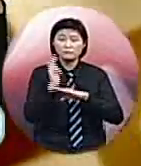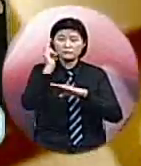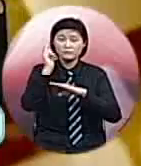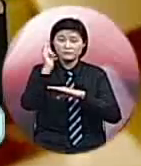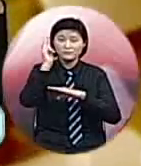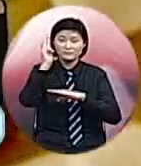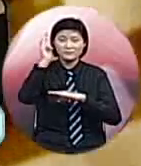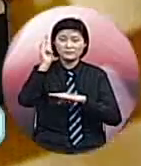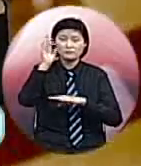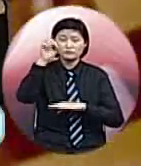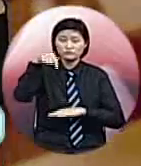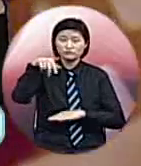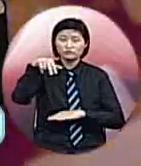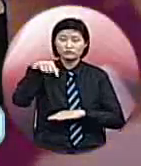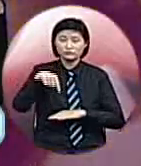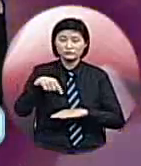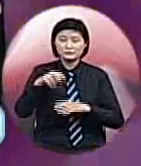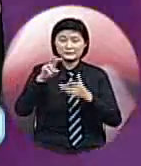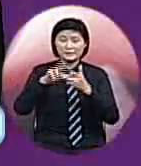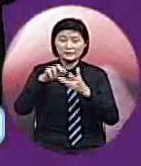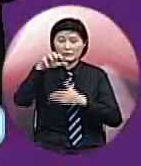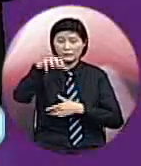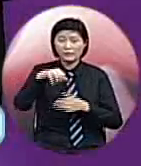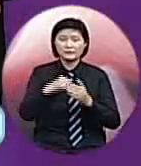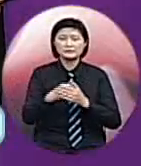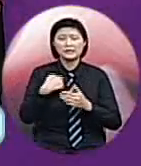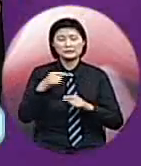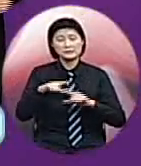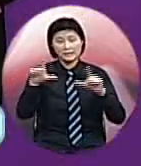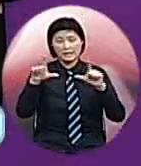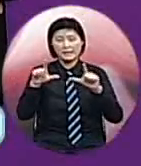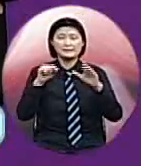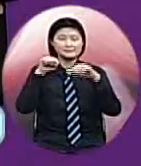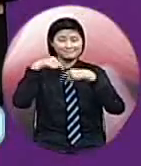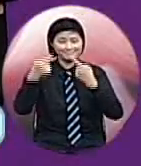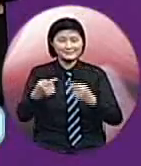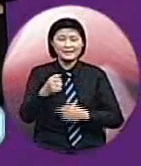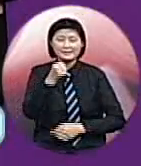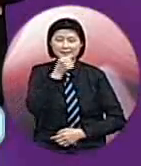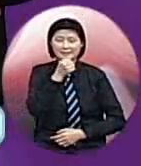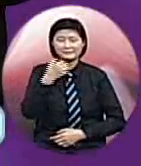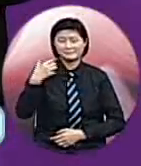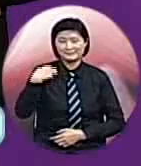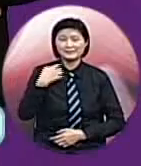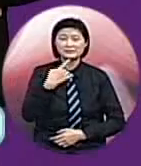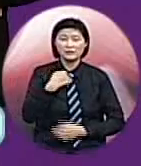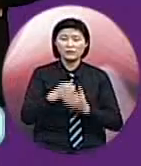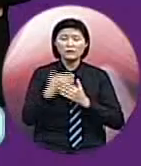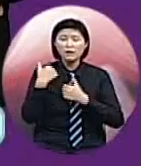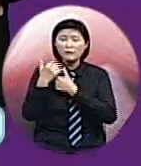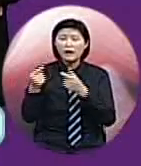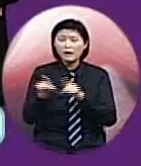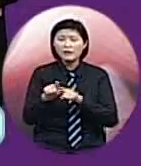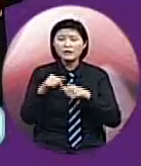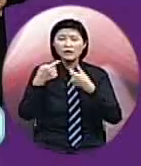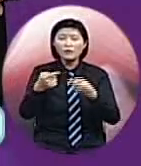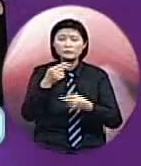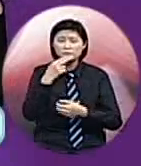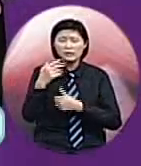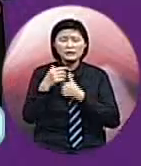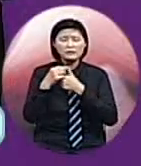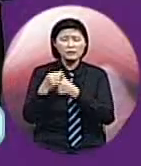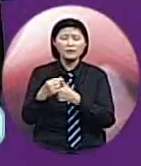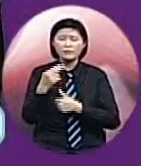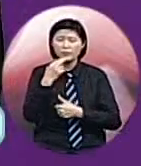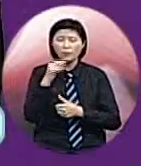예, 네, 나는 못 가봤는데. 기억입니다. 예, 저는 그날 가서 제가 사회를 또 열심히 보고 했는데. 그랬어요? 네. 아, 나는 아예 안 데리고 가고 혼자 갔어요. 나도